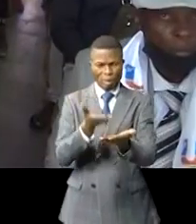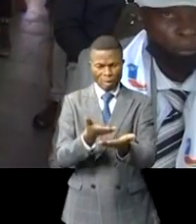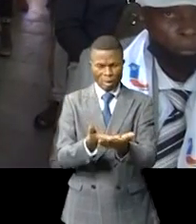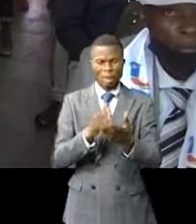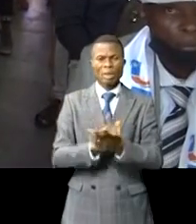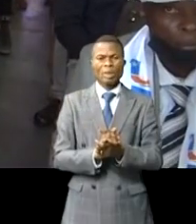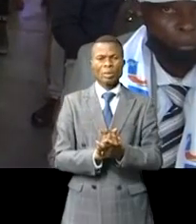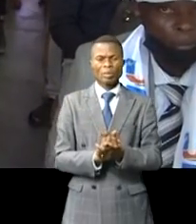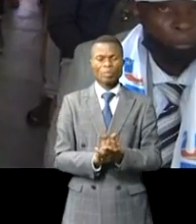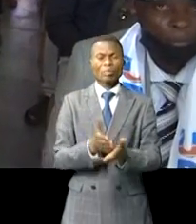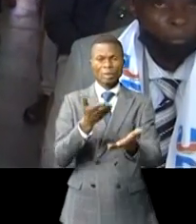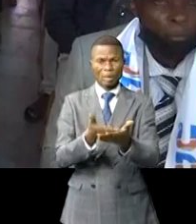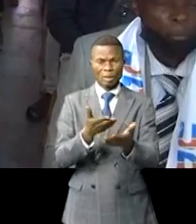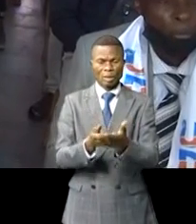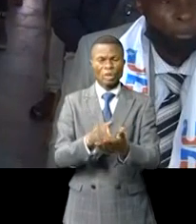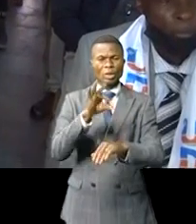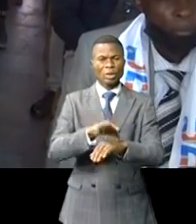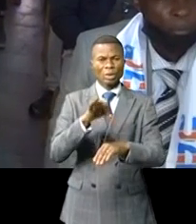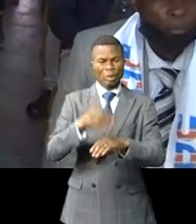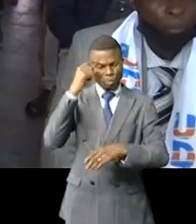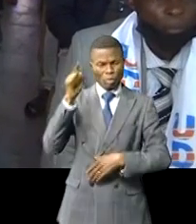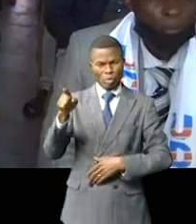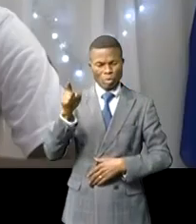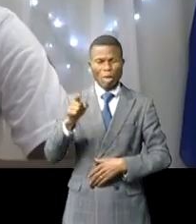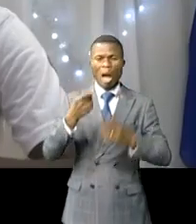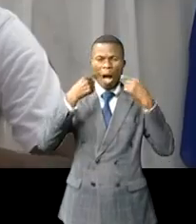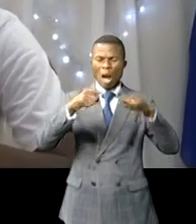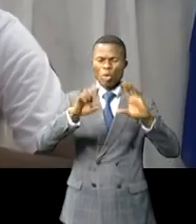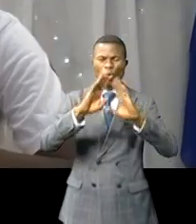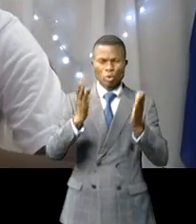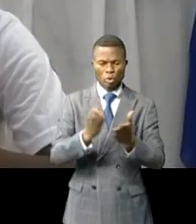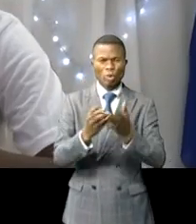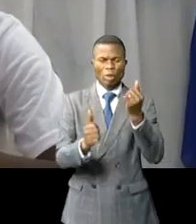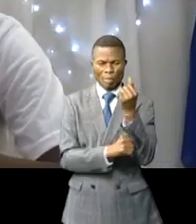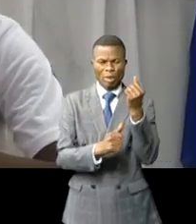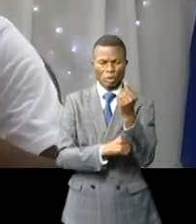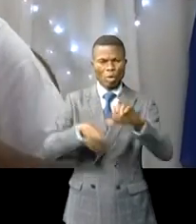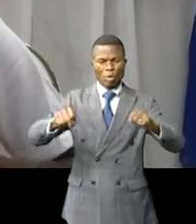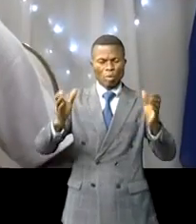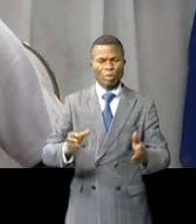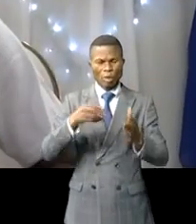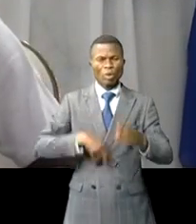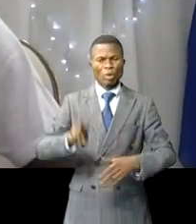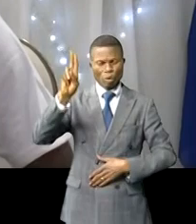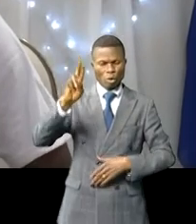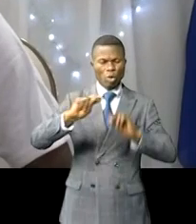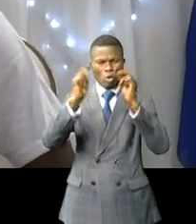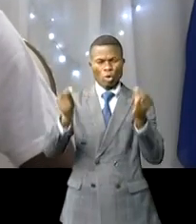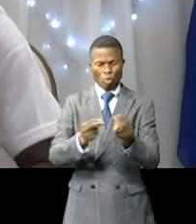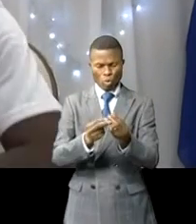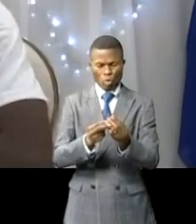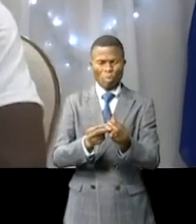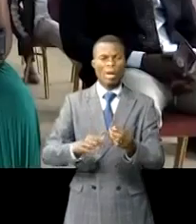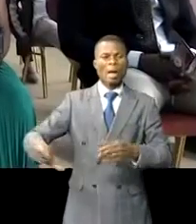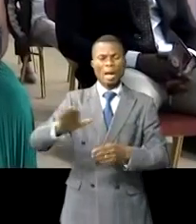Tshisekedi. C'était une occasion pour lui de rappeler ses interlocuteurs que l'UDPS est un patrimoine national